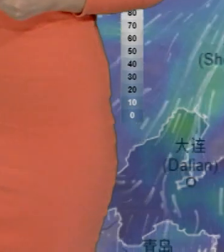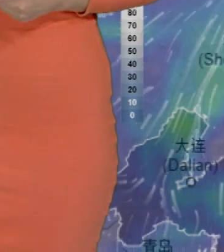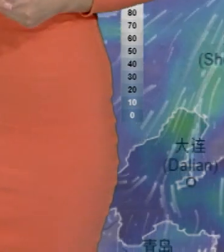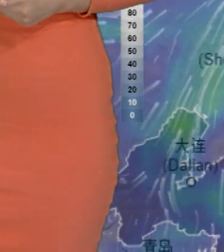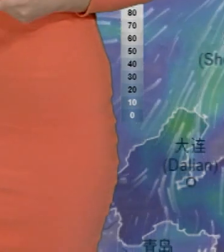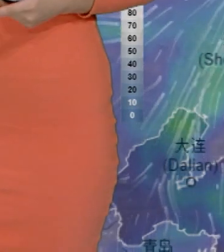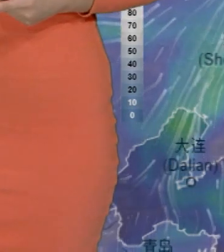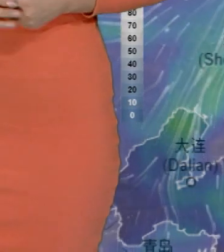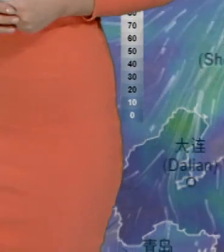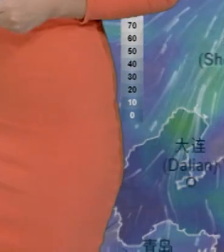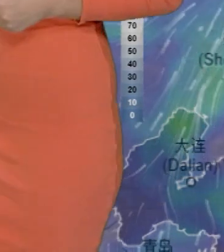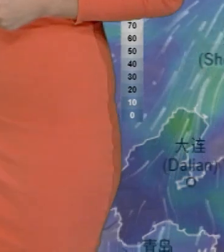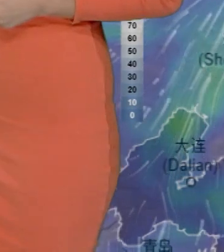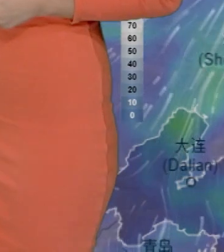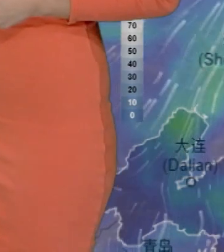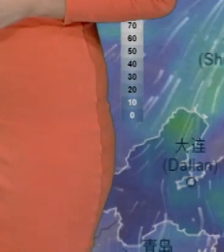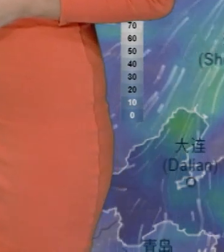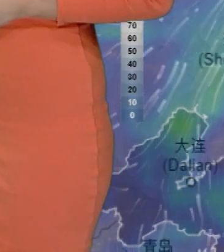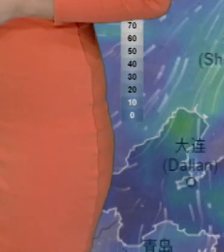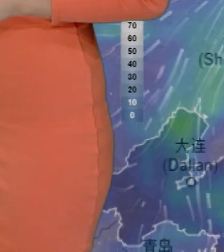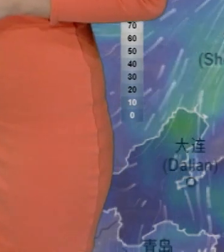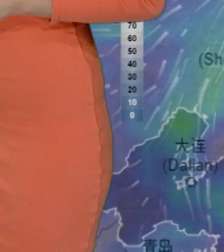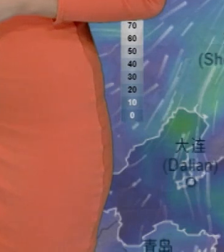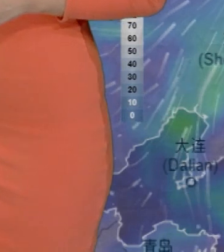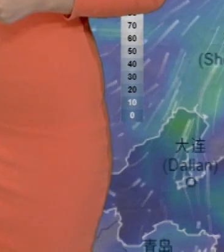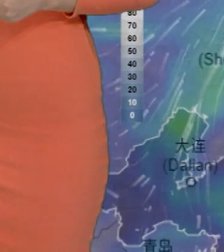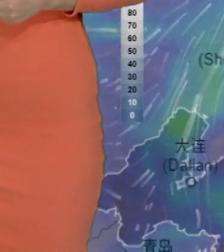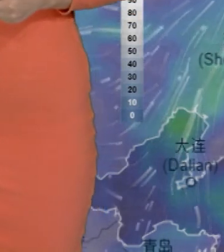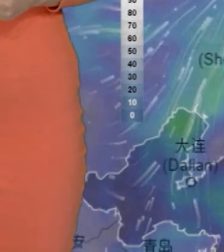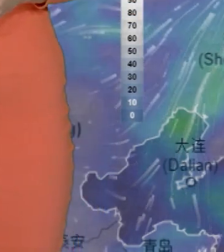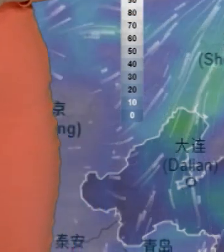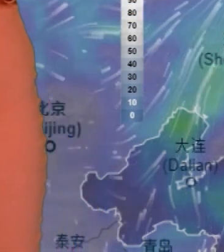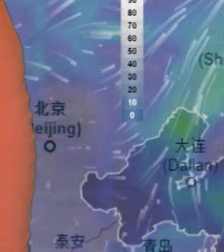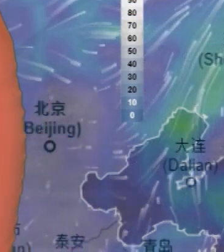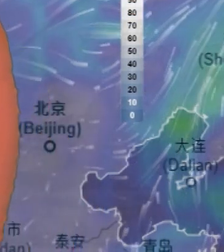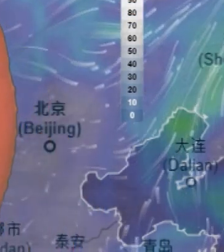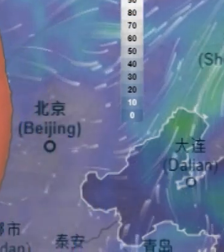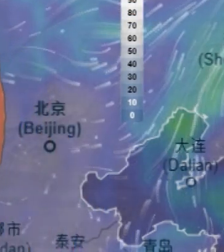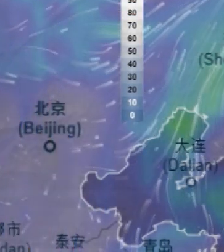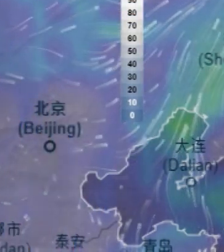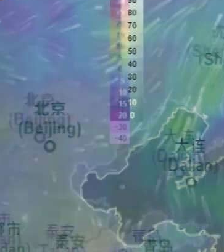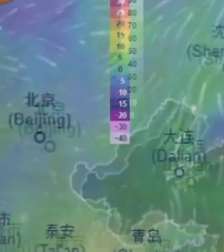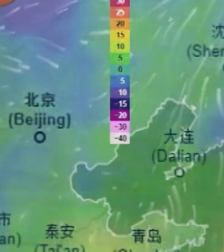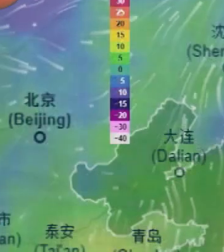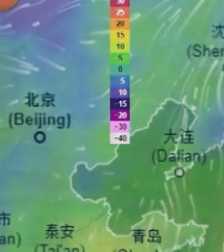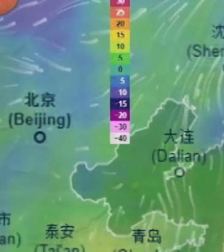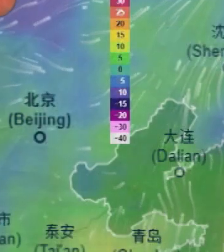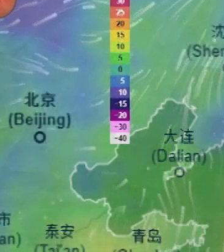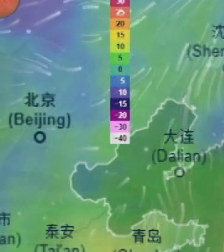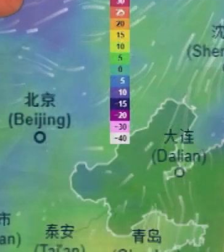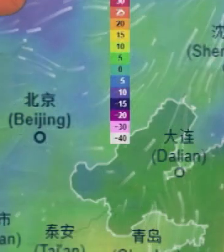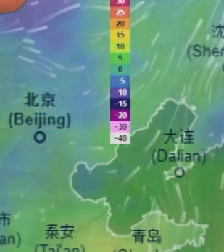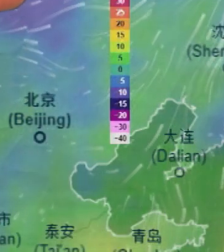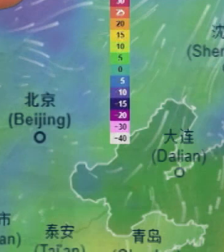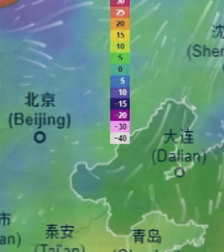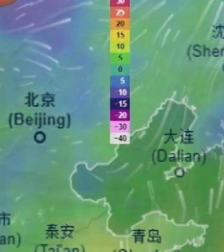хүч салхилах хэдийч нутгийн зүүн хагасдаа секундэд 12-14 м хүч ширүүлсэн. Агаарын температурын хувьд уснуур болон дарахтын